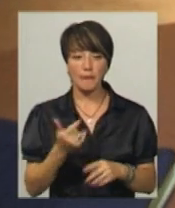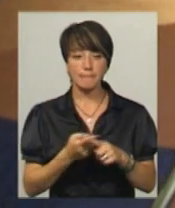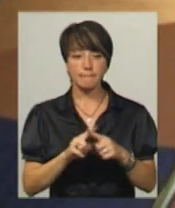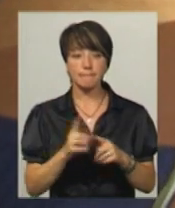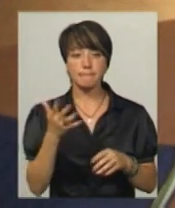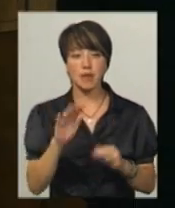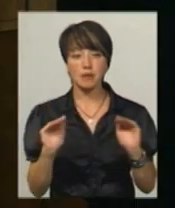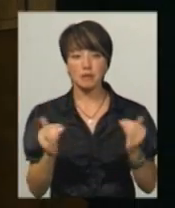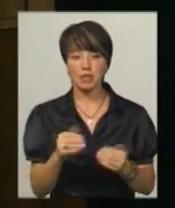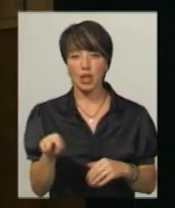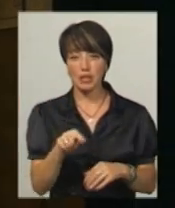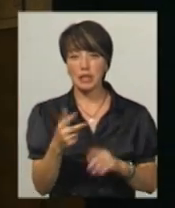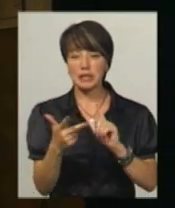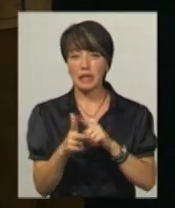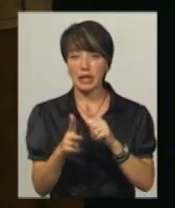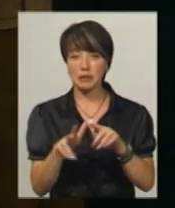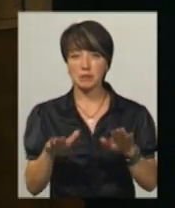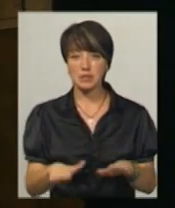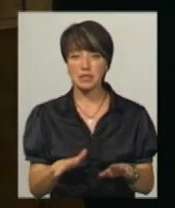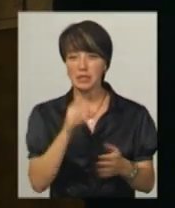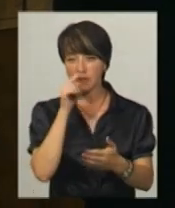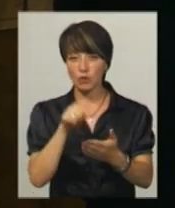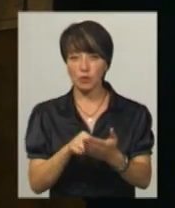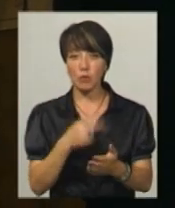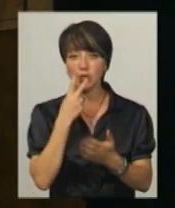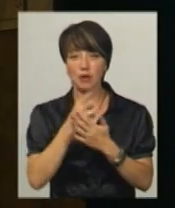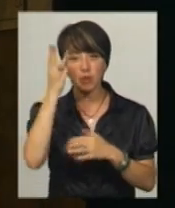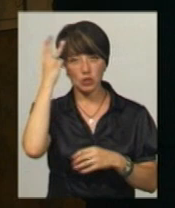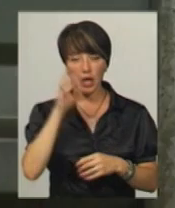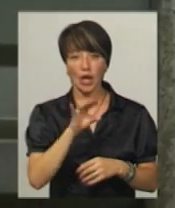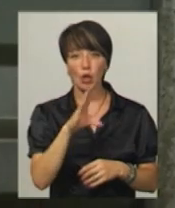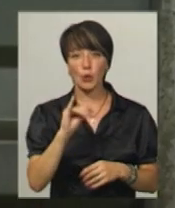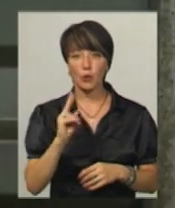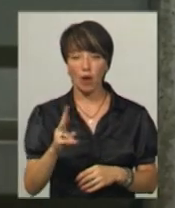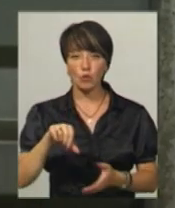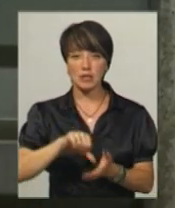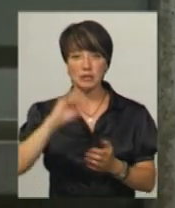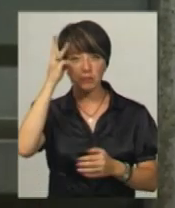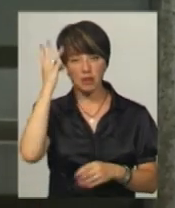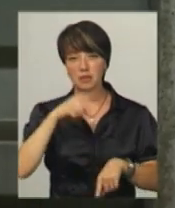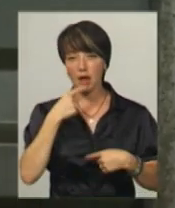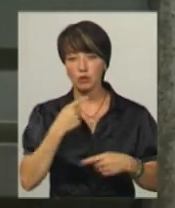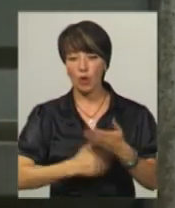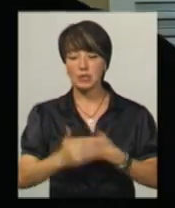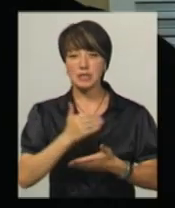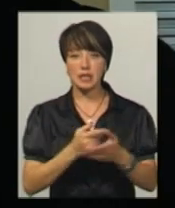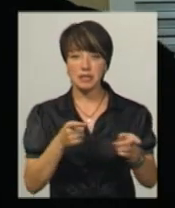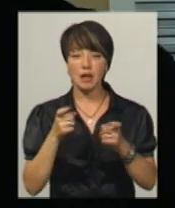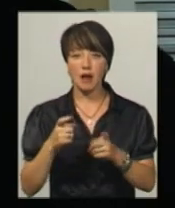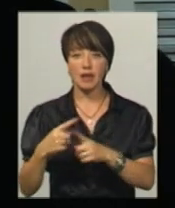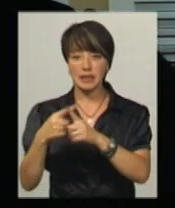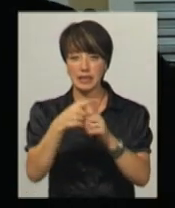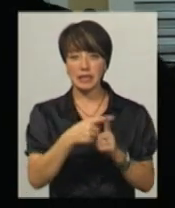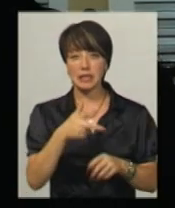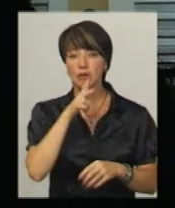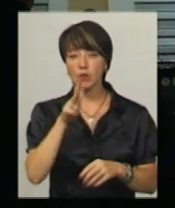Кирилюк з Летичева. Третє місце за влучністю показав хмельничанин Петро Янюк. Учасник Смельницького Олександр Пахарук каже, востаннє стріляв у тирі 3 роки